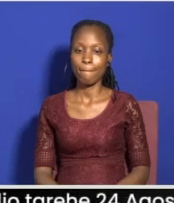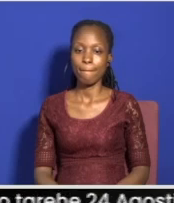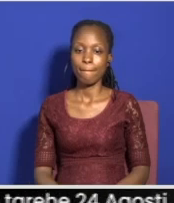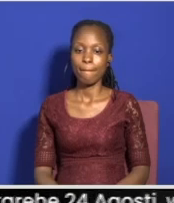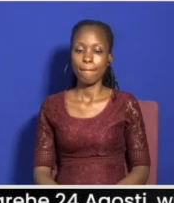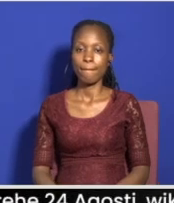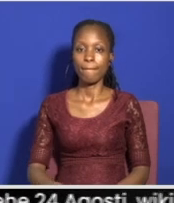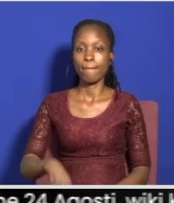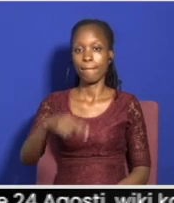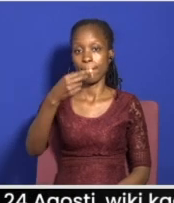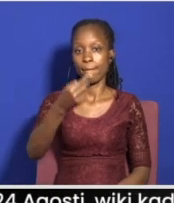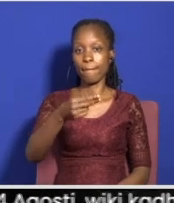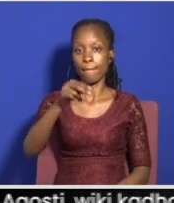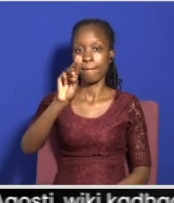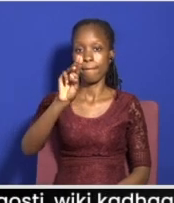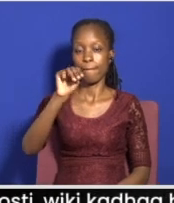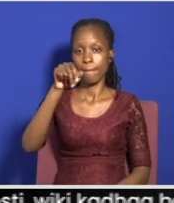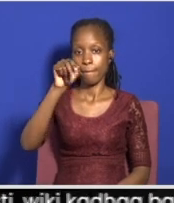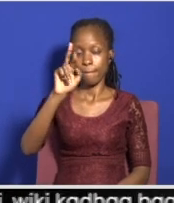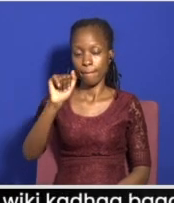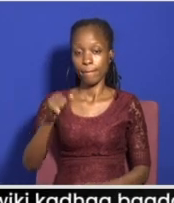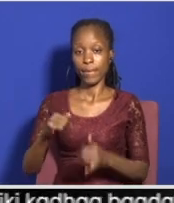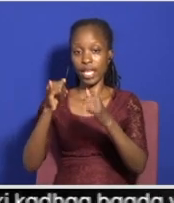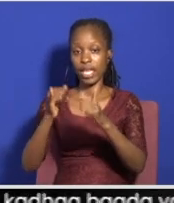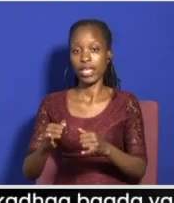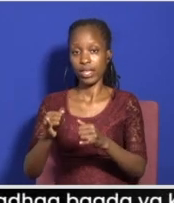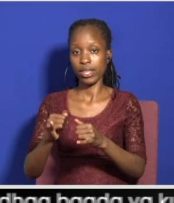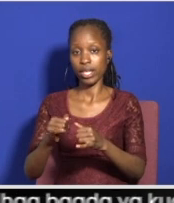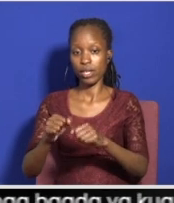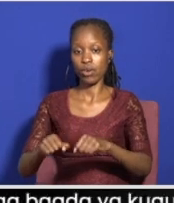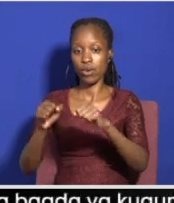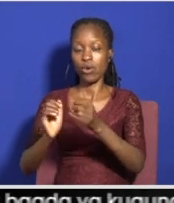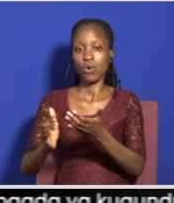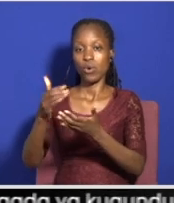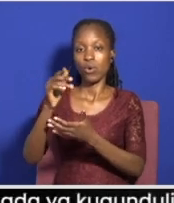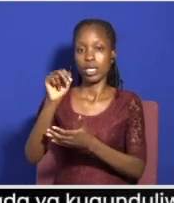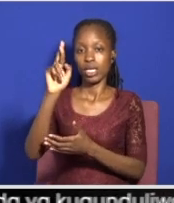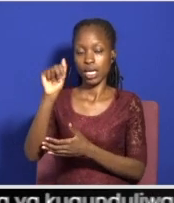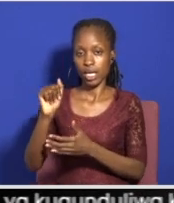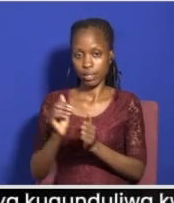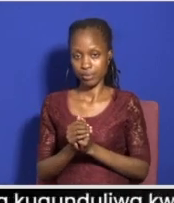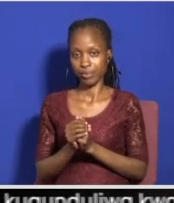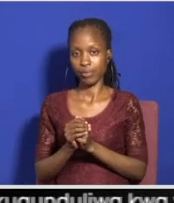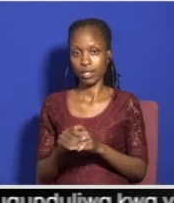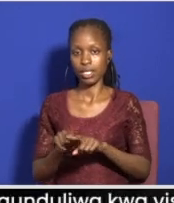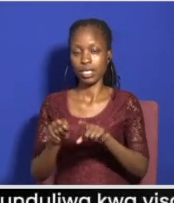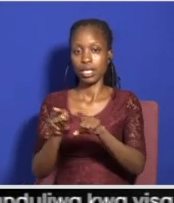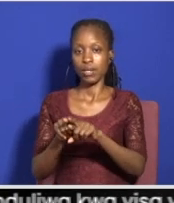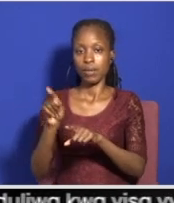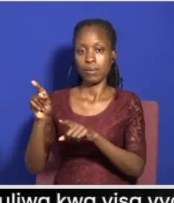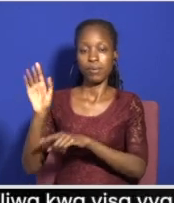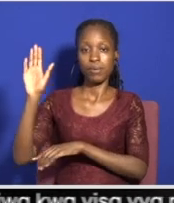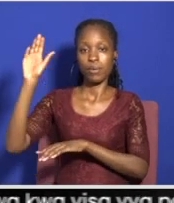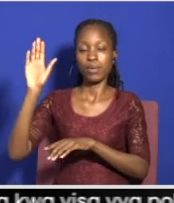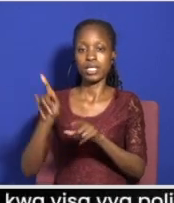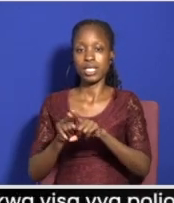Humphery Watanga Mulongo ndiye kamishna mkuu mpya wa mamlaka ya ukusanyaji ushuru nchini KRA. Watanga ameapishwa katika majengo